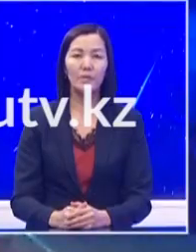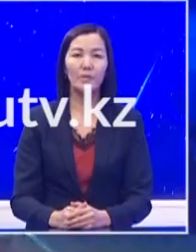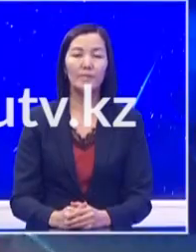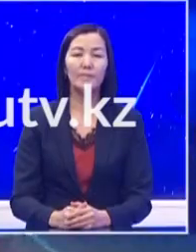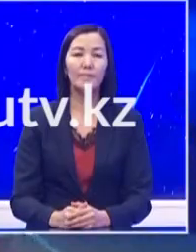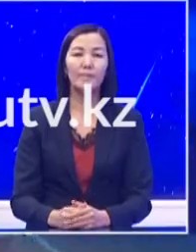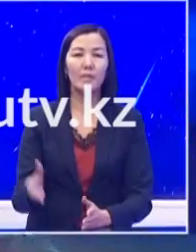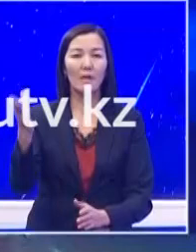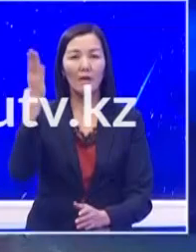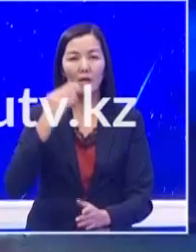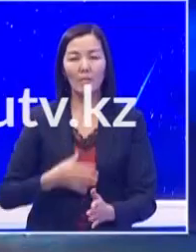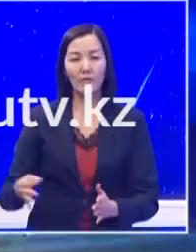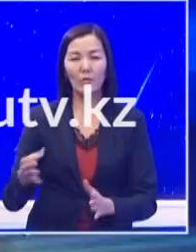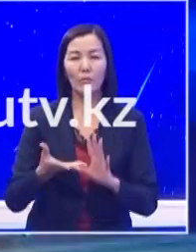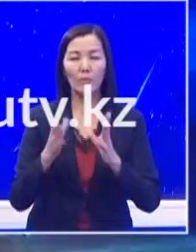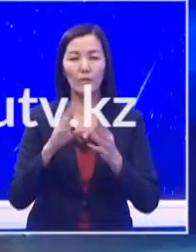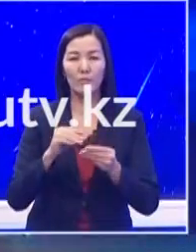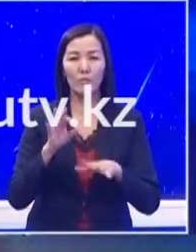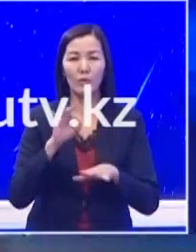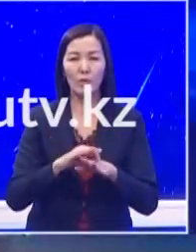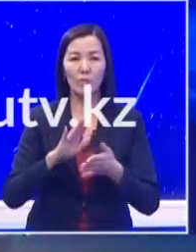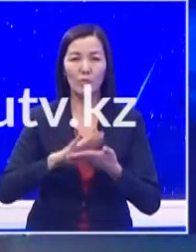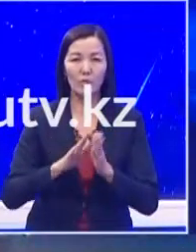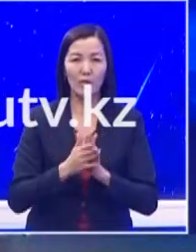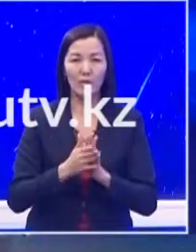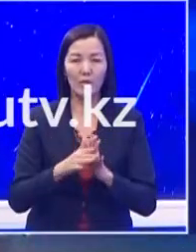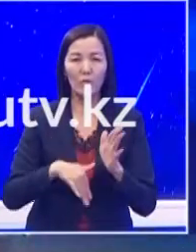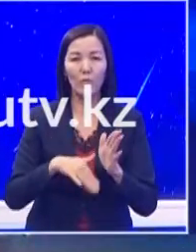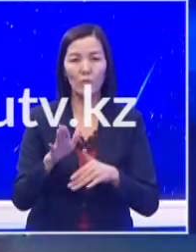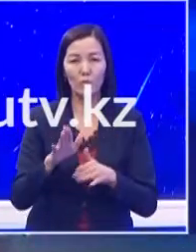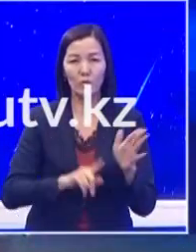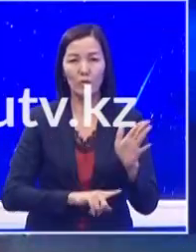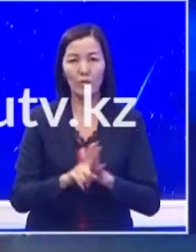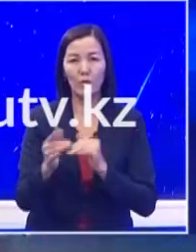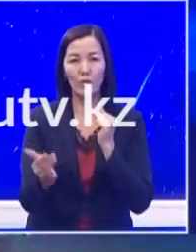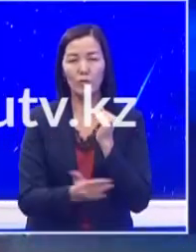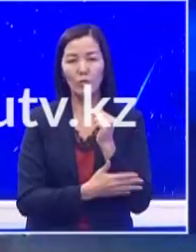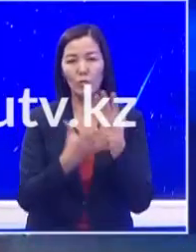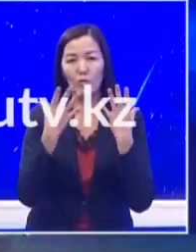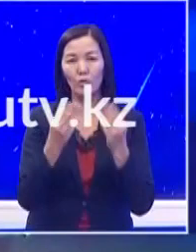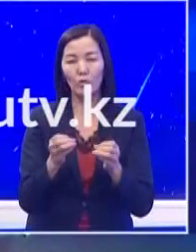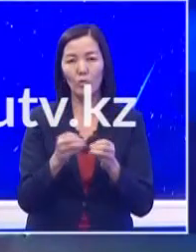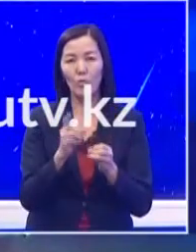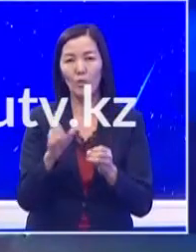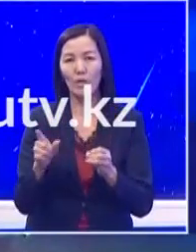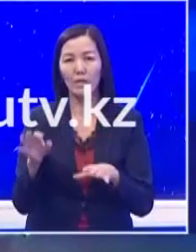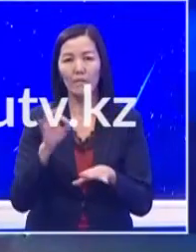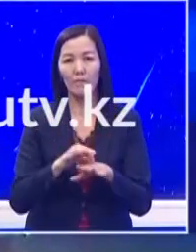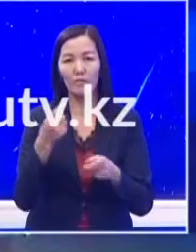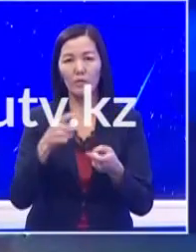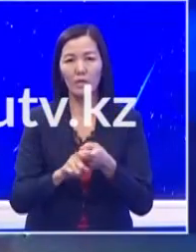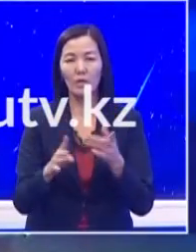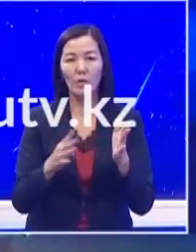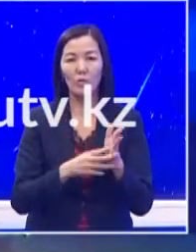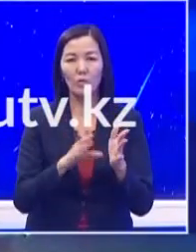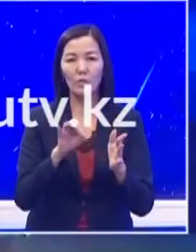Бүгінгі күн мәліметі өңірімізде бетахуал күннен күнге жақсарып келеп, соңғы тәулікте 10 адамнан вирус анықталды. Оның 9-ы симптомдық,